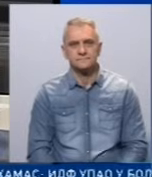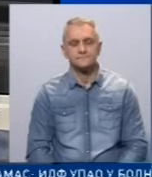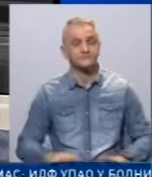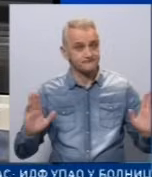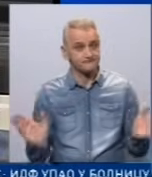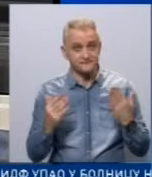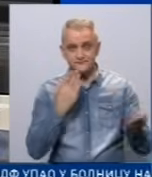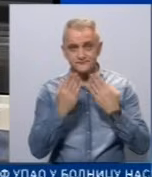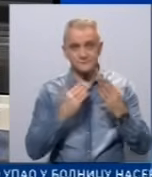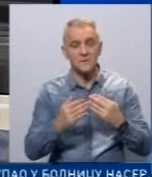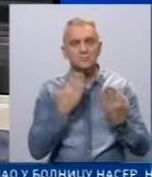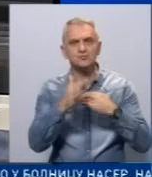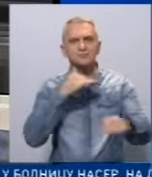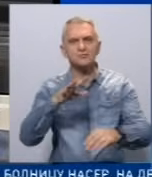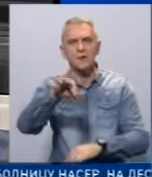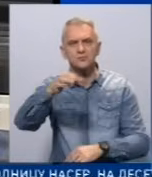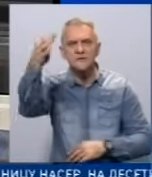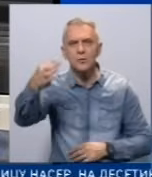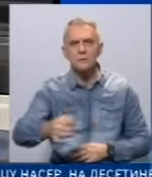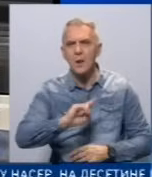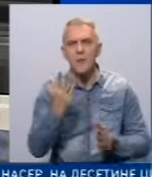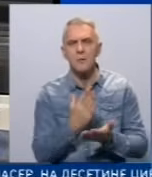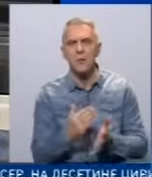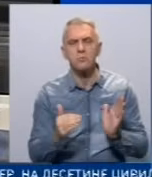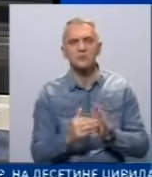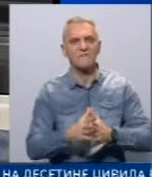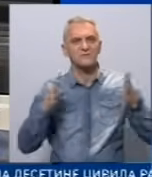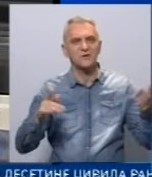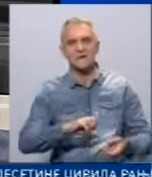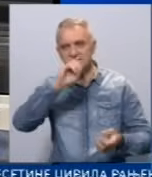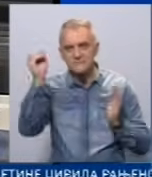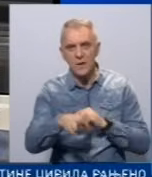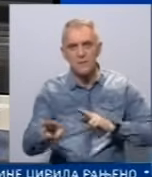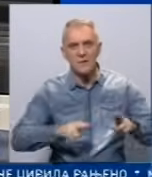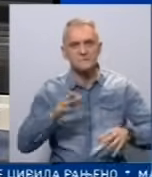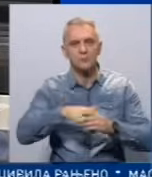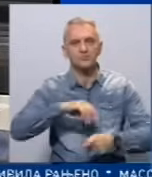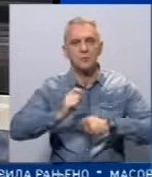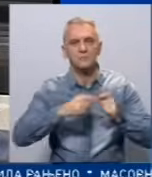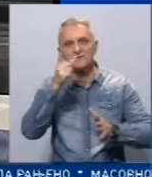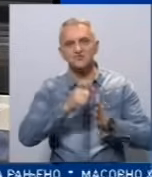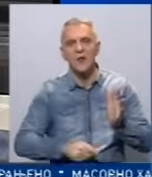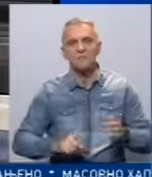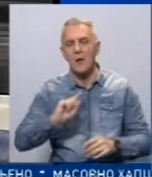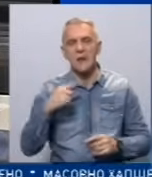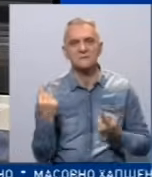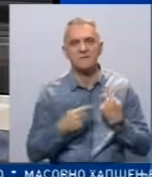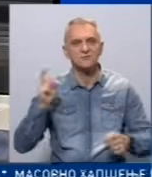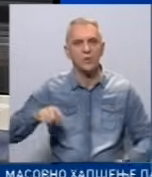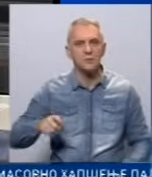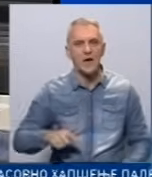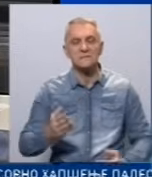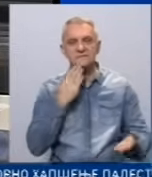Na hitnoj sjednici Skupštine Tuzlanskog kantona nije bilo potrebne većine za smjenu ministra unutrašnjih poslova i članova nezavisnog